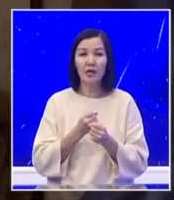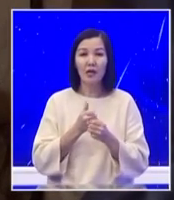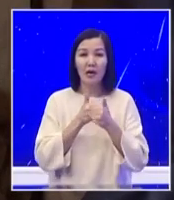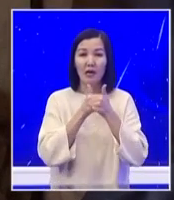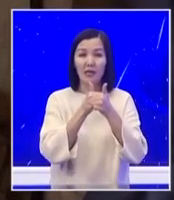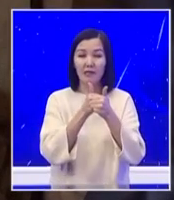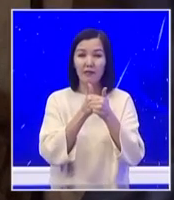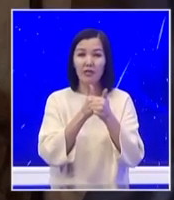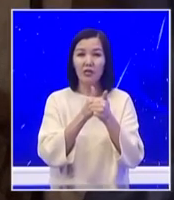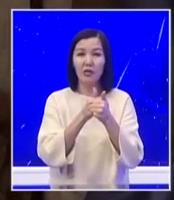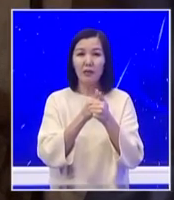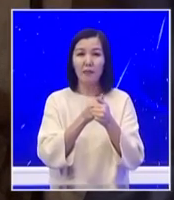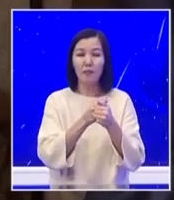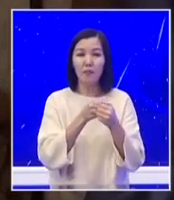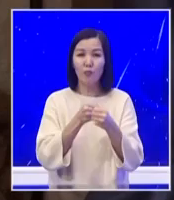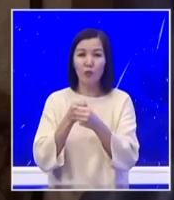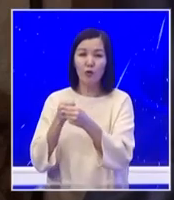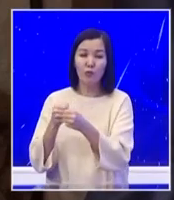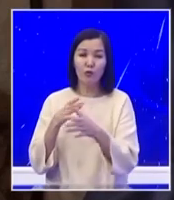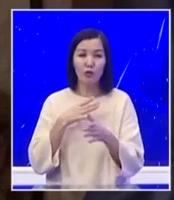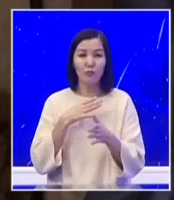Соғыстың аяғына дейін соны алдым.